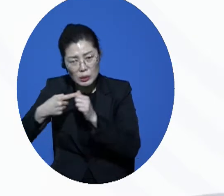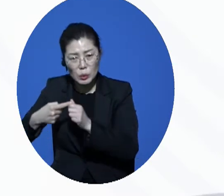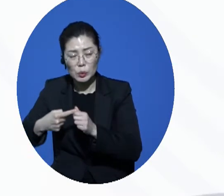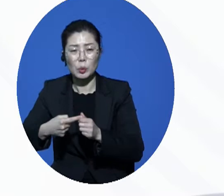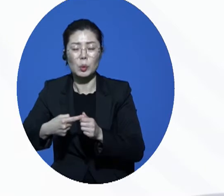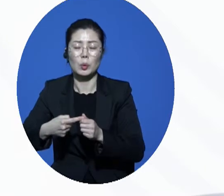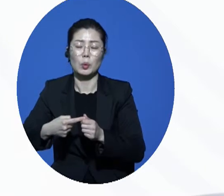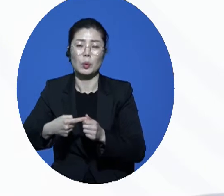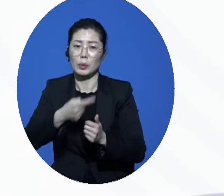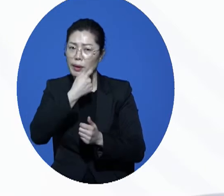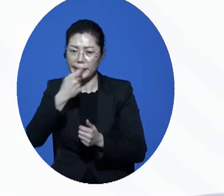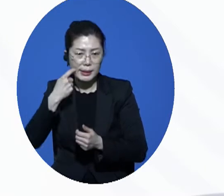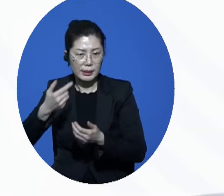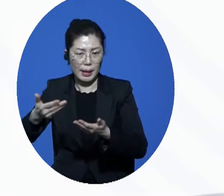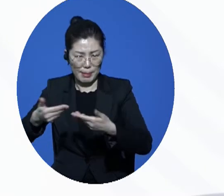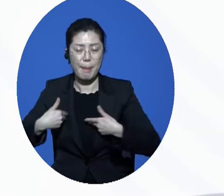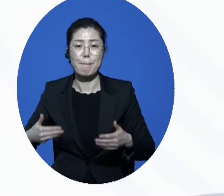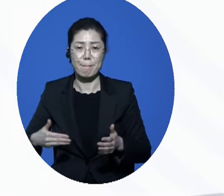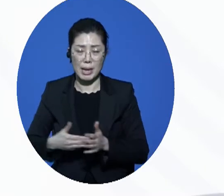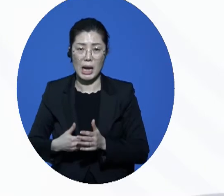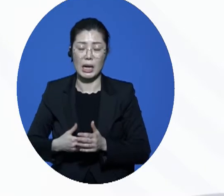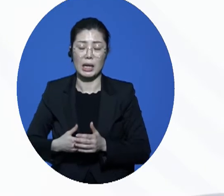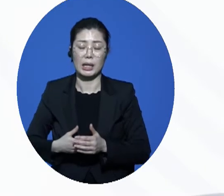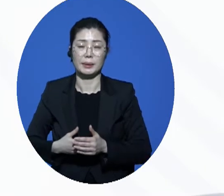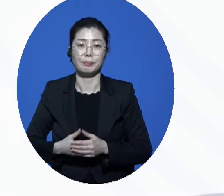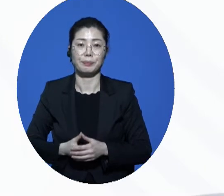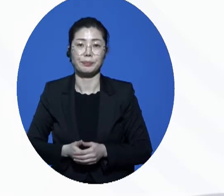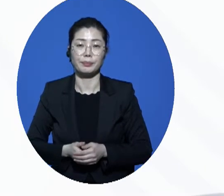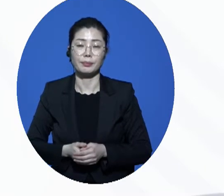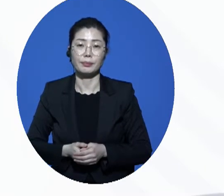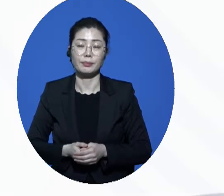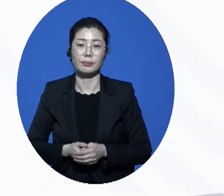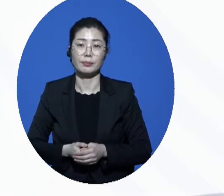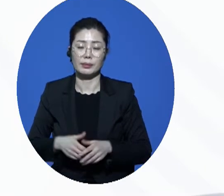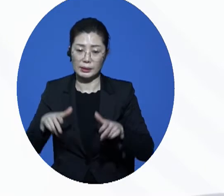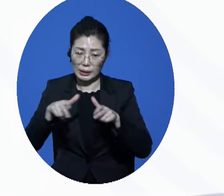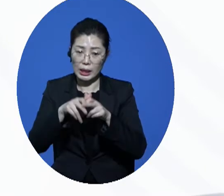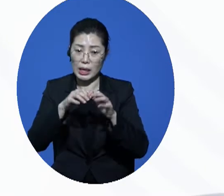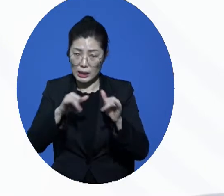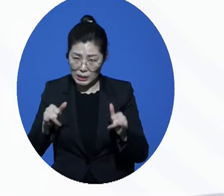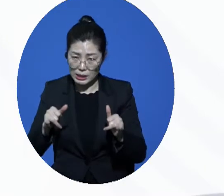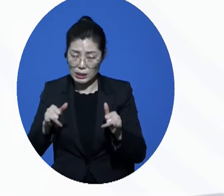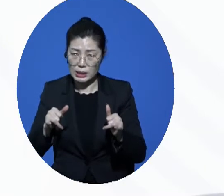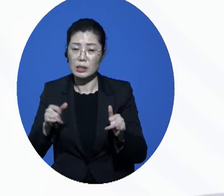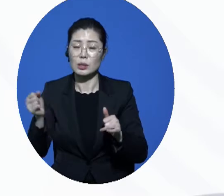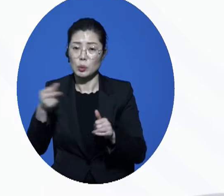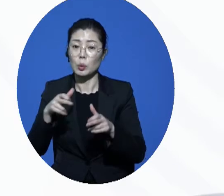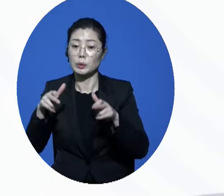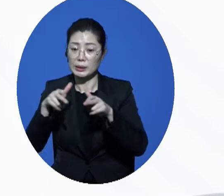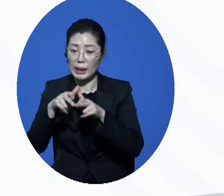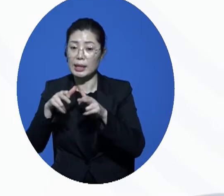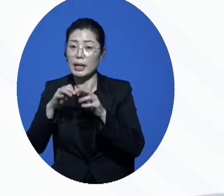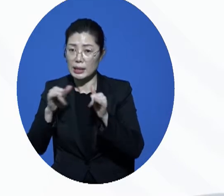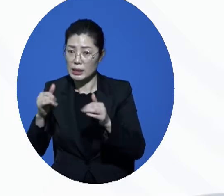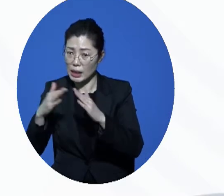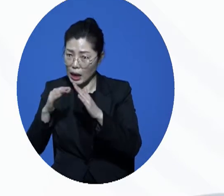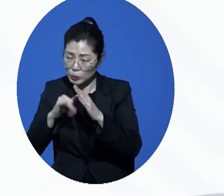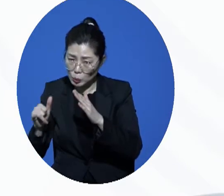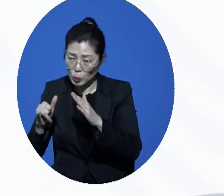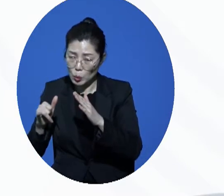서면 증언 건도 저희가 받았습니다. 그래서 장애인들과 또 장애인들의 가족